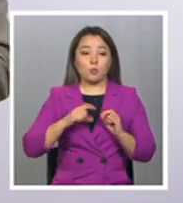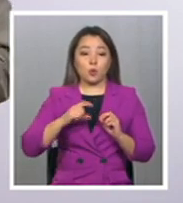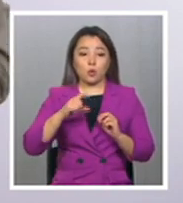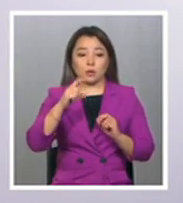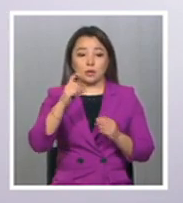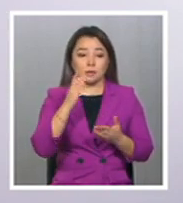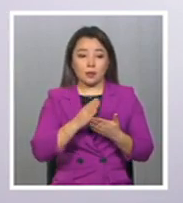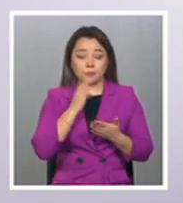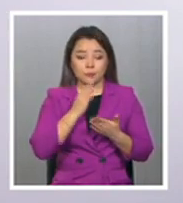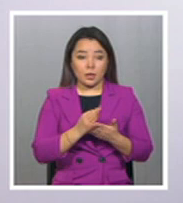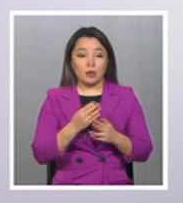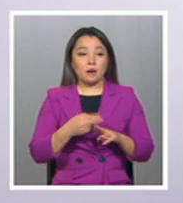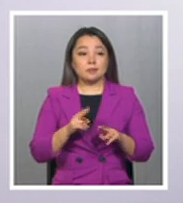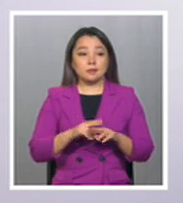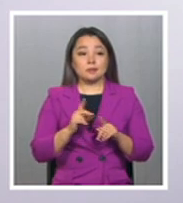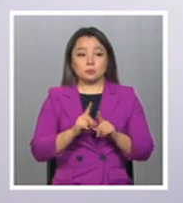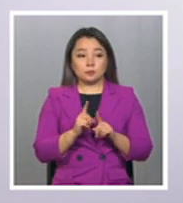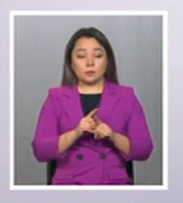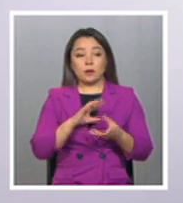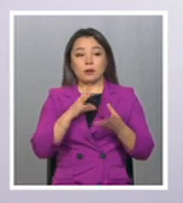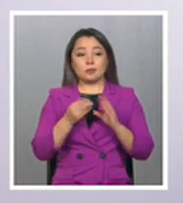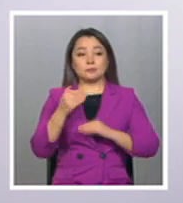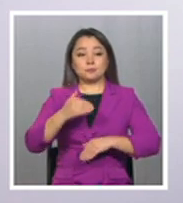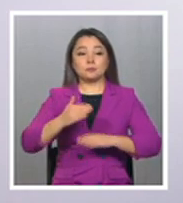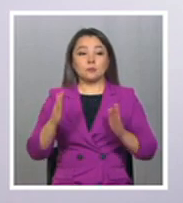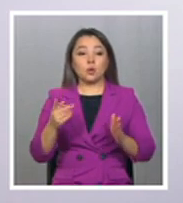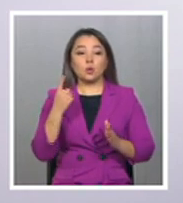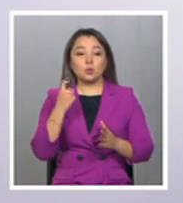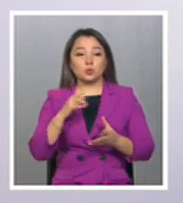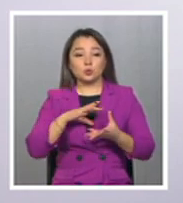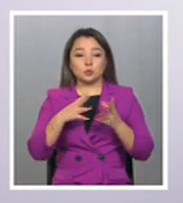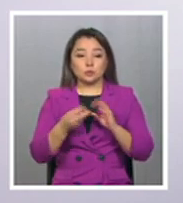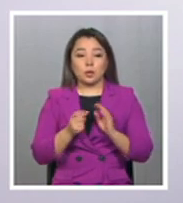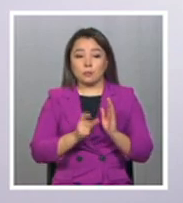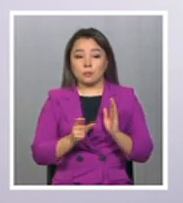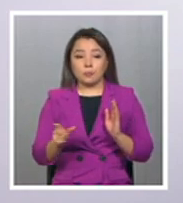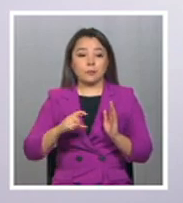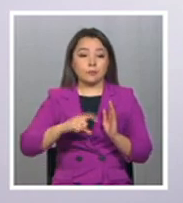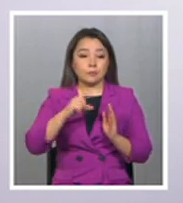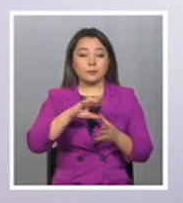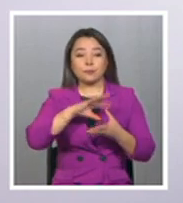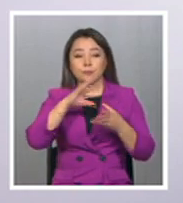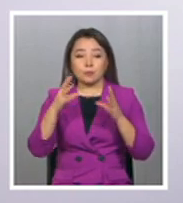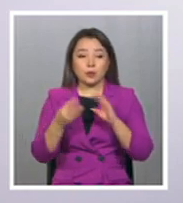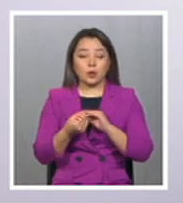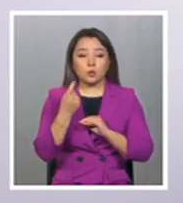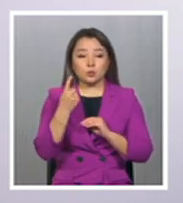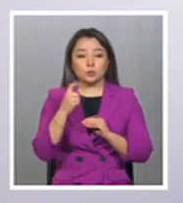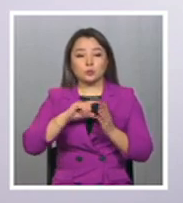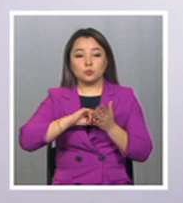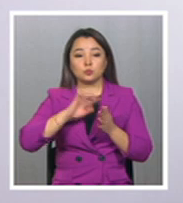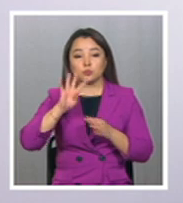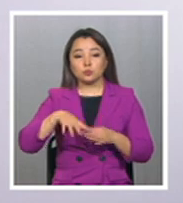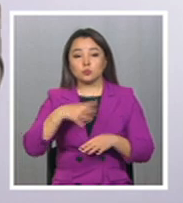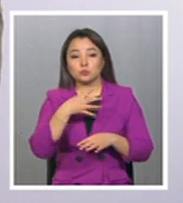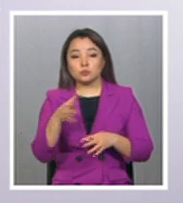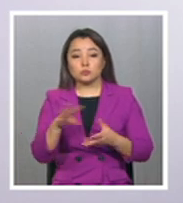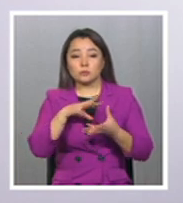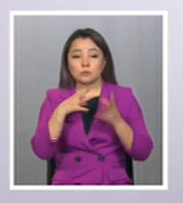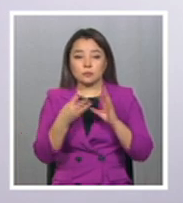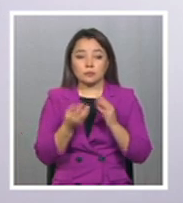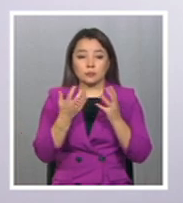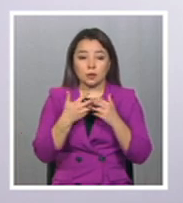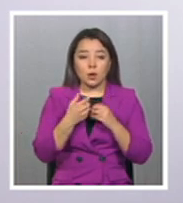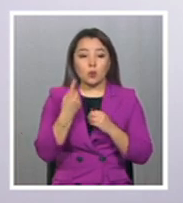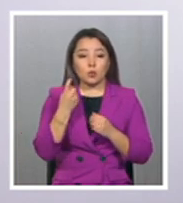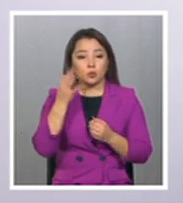бөлінген. Демек, мұна шаршымыз 100 бөлікке бөлінген, яғни кішкентай 100 торкөздер бар. Жақсы,